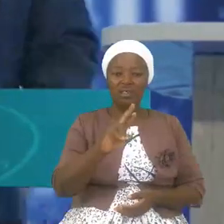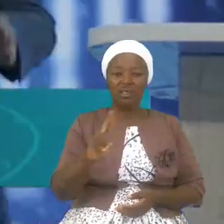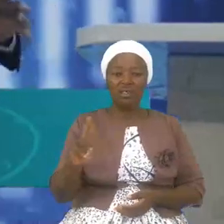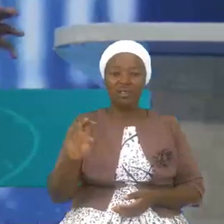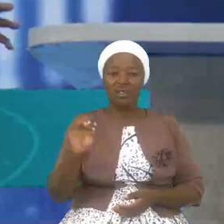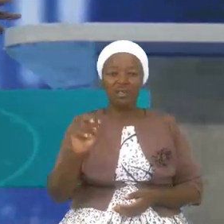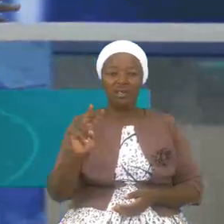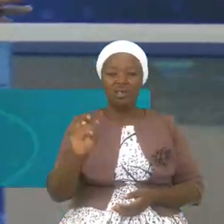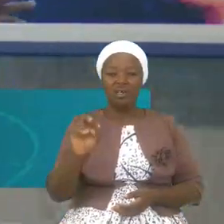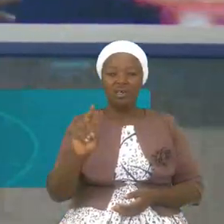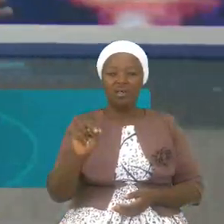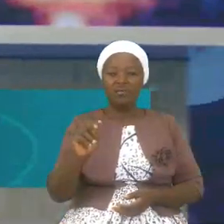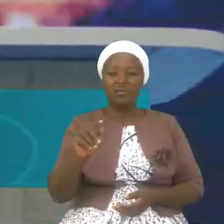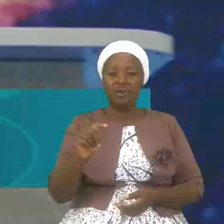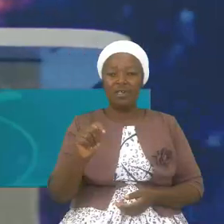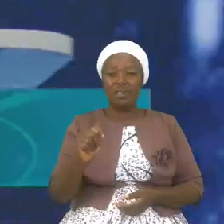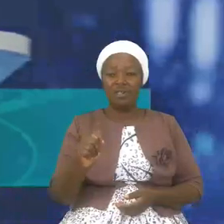irrévérencieux